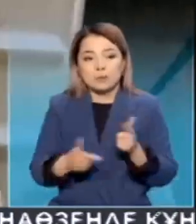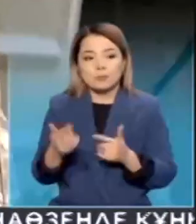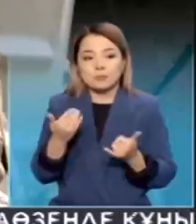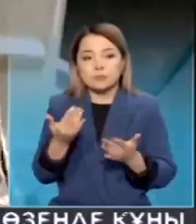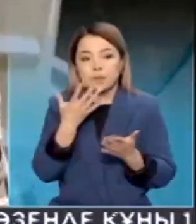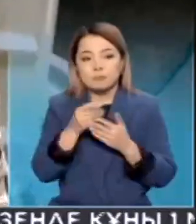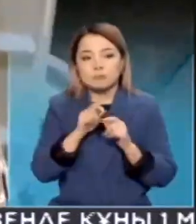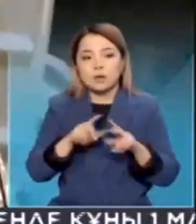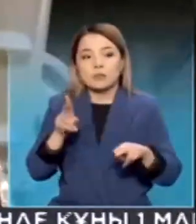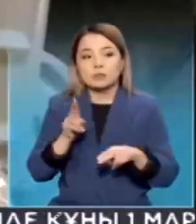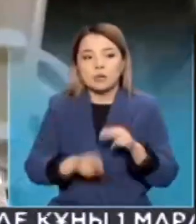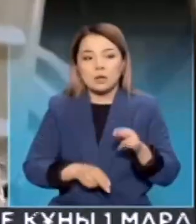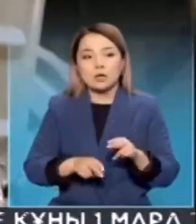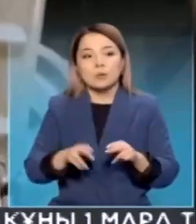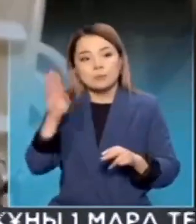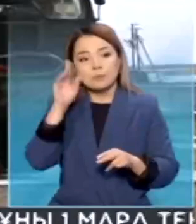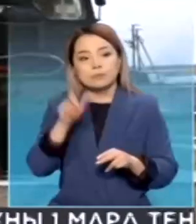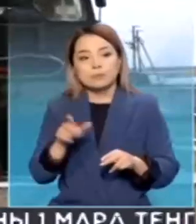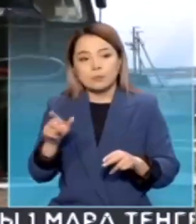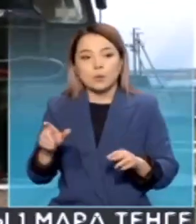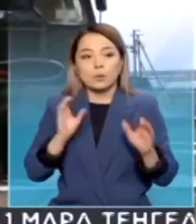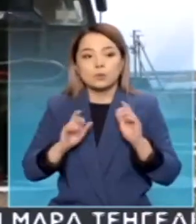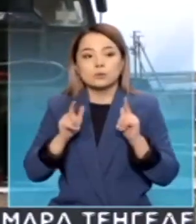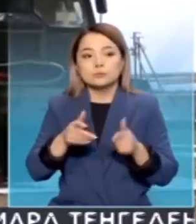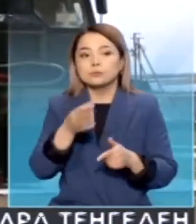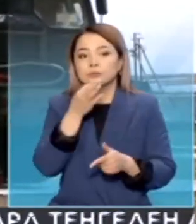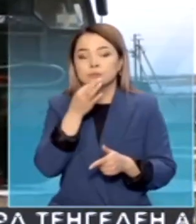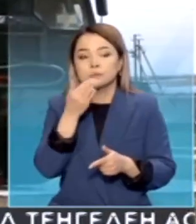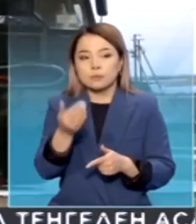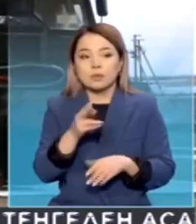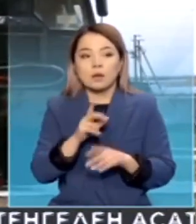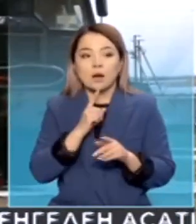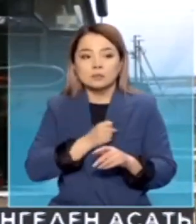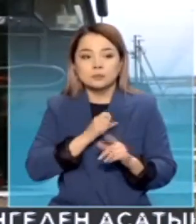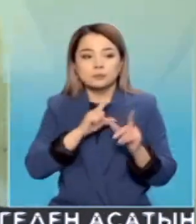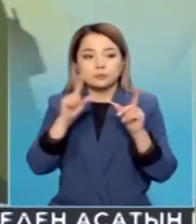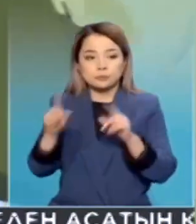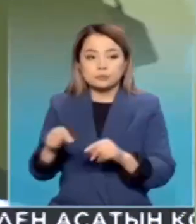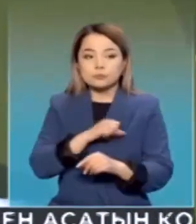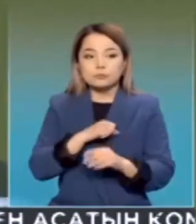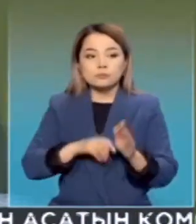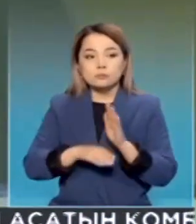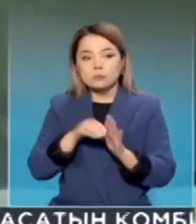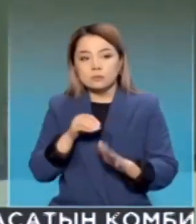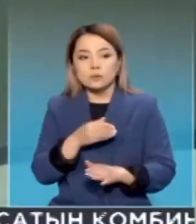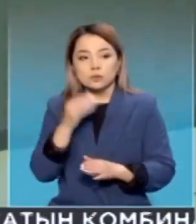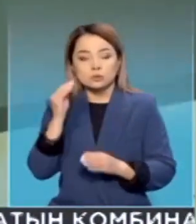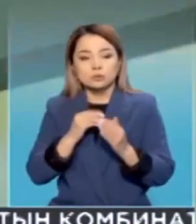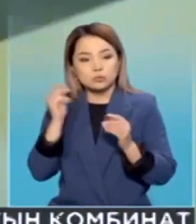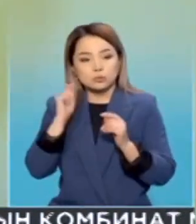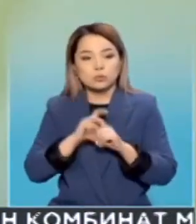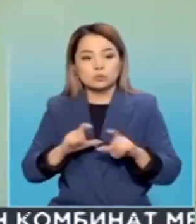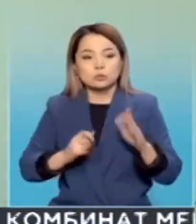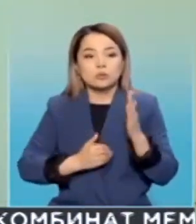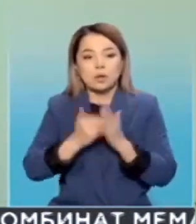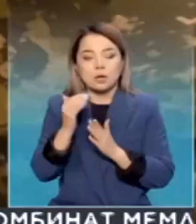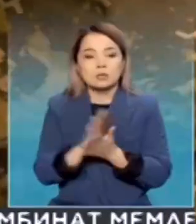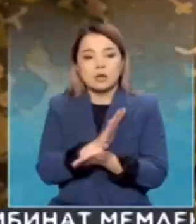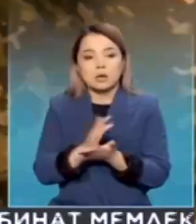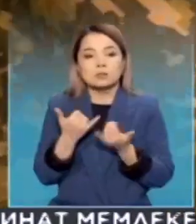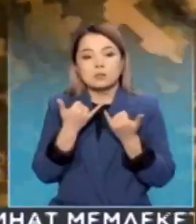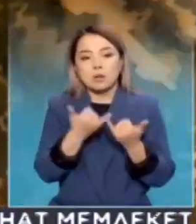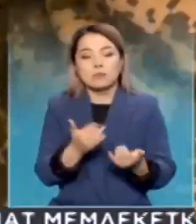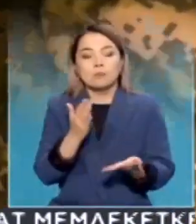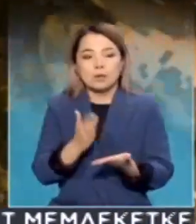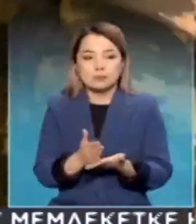енді мектеп бітірген жігіттер университетке түспес бұрын әскерге барса, өзі қалаған жоғары оқу орнында тегін білім алуына мүмкіндігі